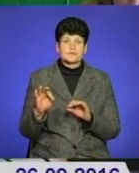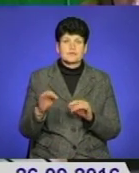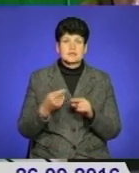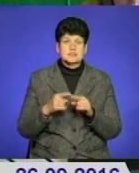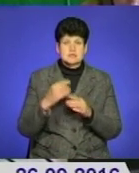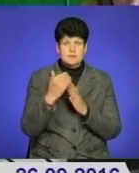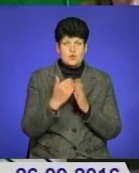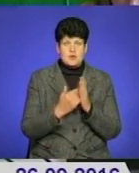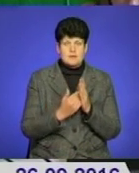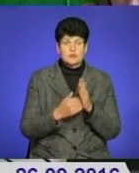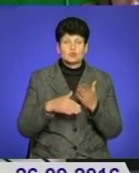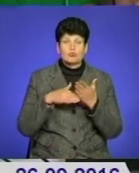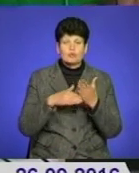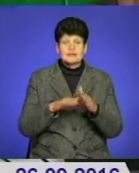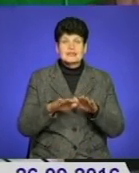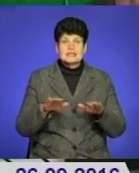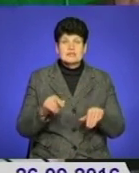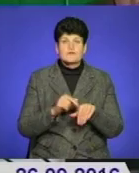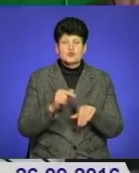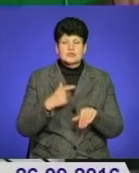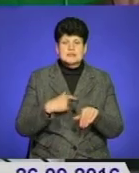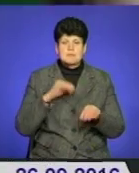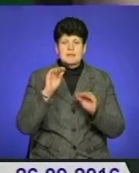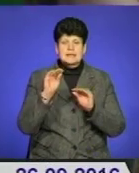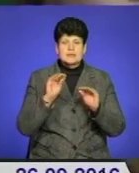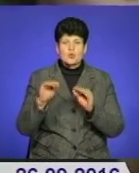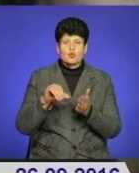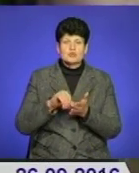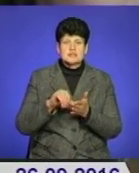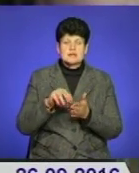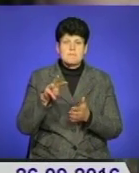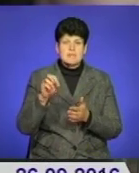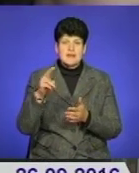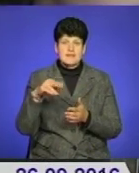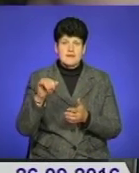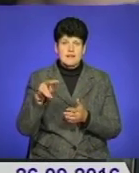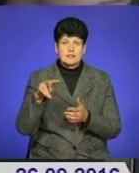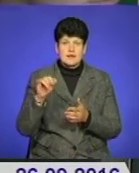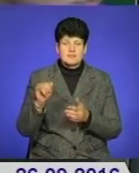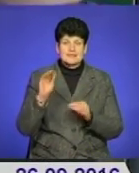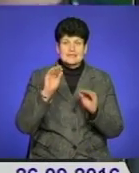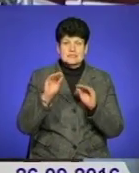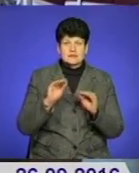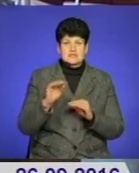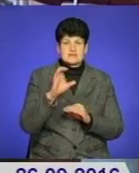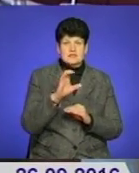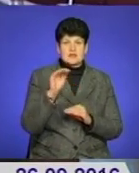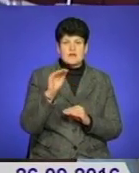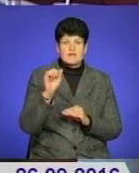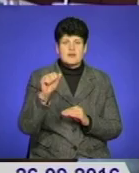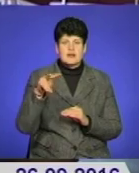програмах. Допомогла дітям відчути себе дизайнерами учасниця Медіалабу, дизайнер Світлана Фаленда.